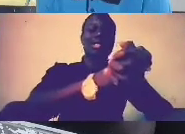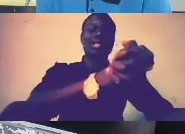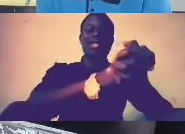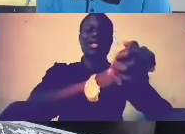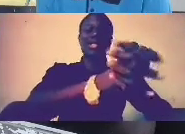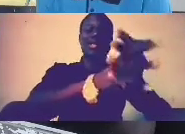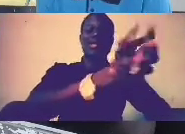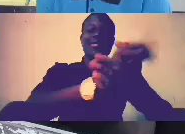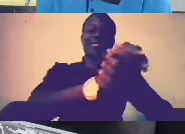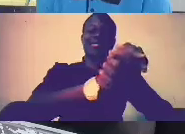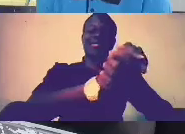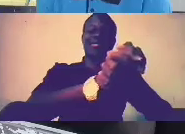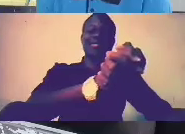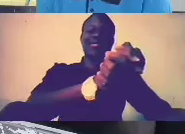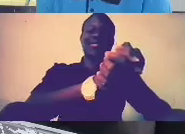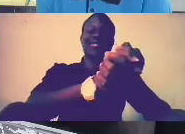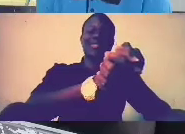Aujourd'hui, on va parler de l'échec.